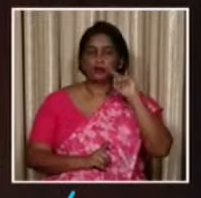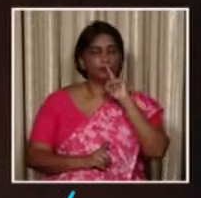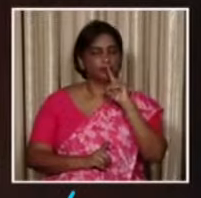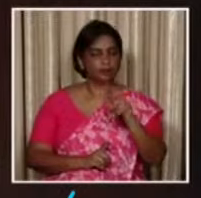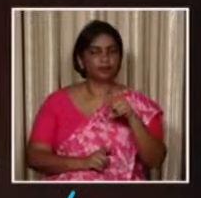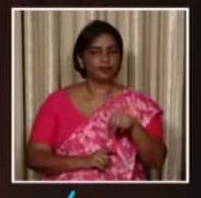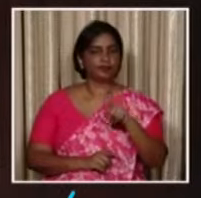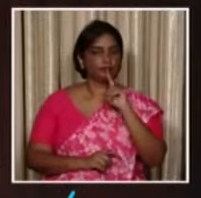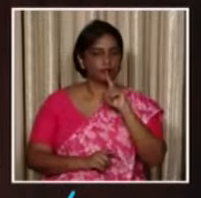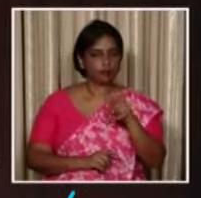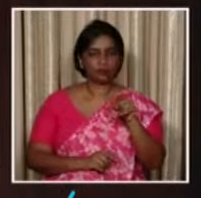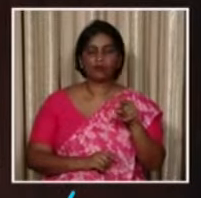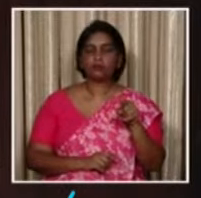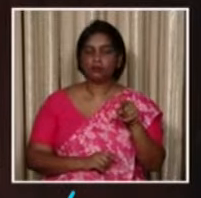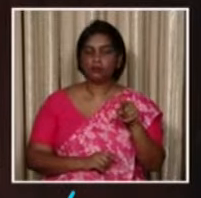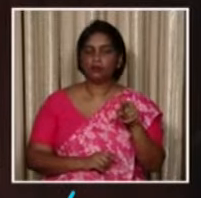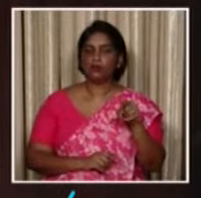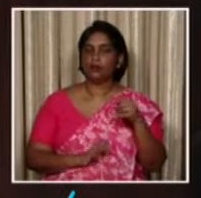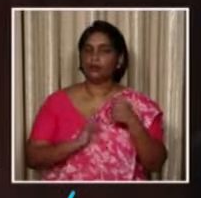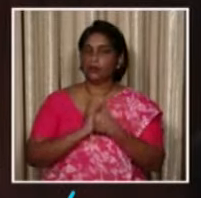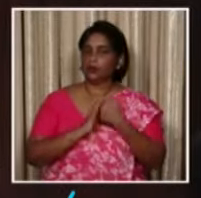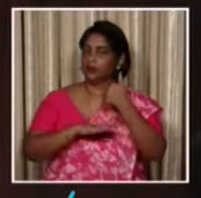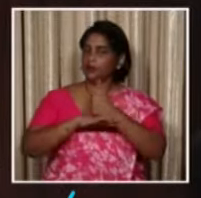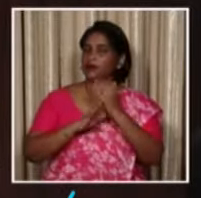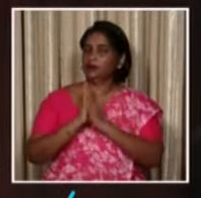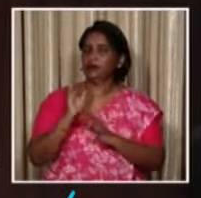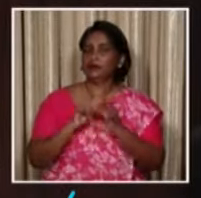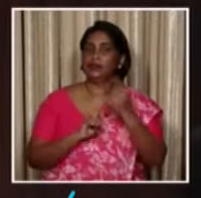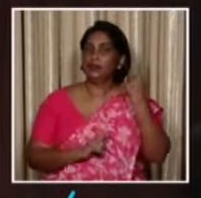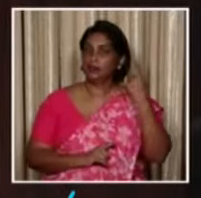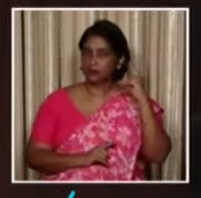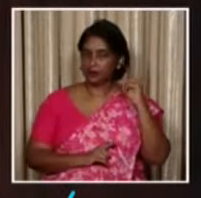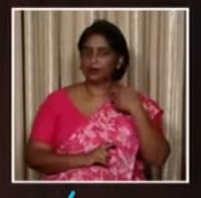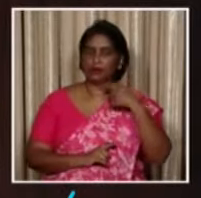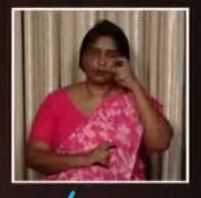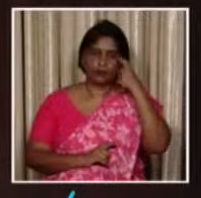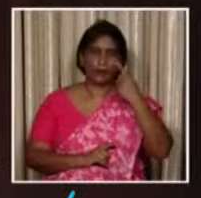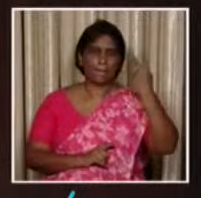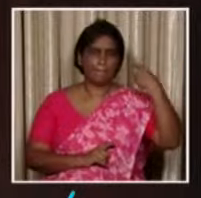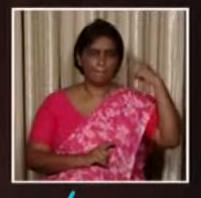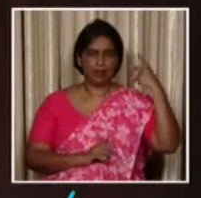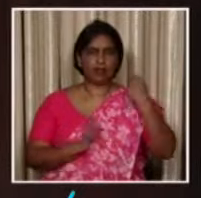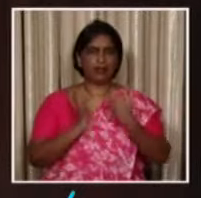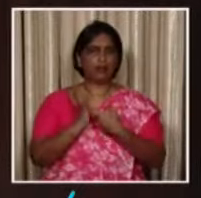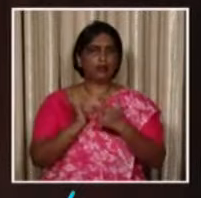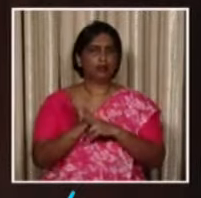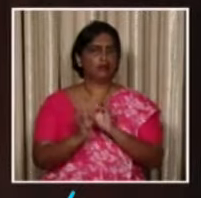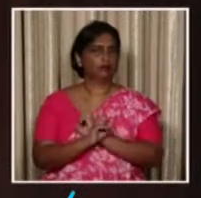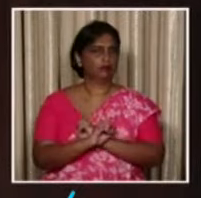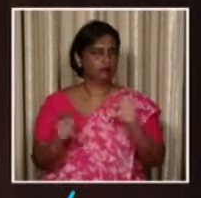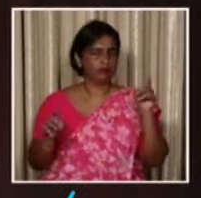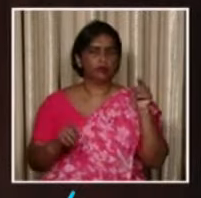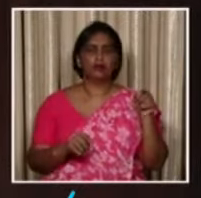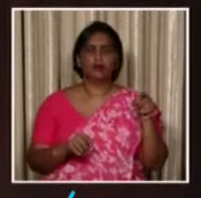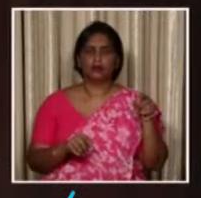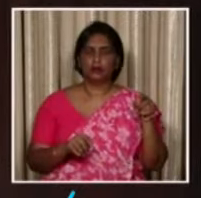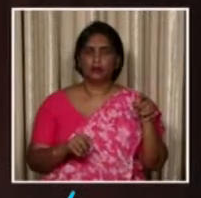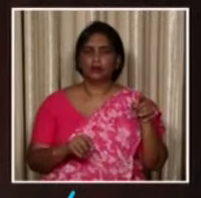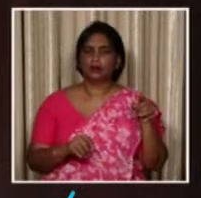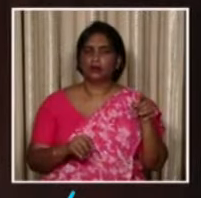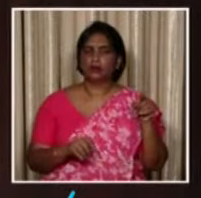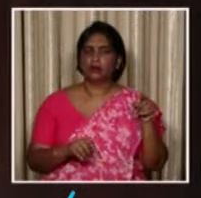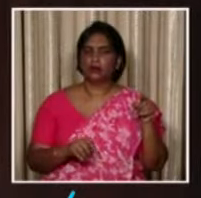ने मावुद्वान आदि मतक कराने तंगरु मुलासन मंत्र बनी ये अभी देख का पेरेदा रूपायन वाले आना होगा आला